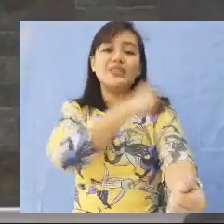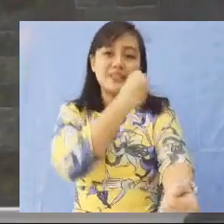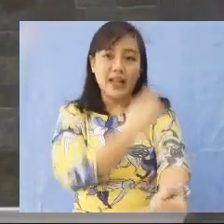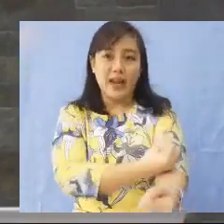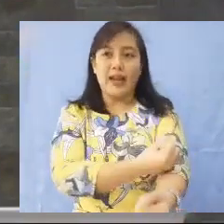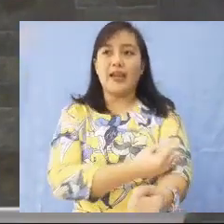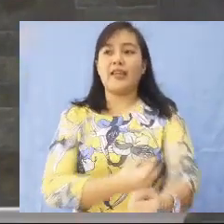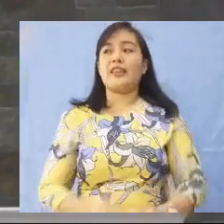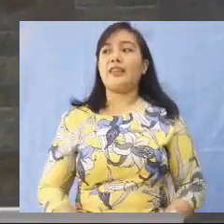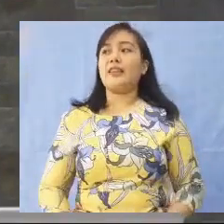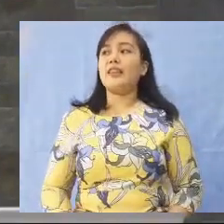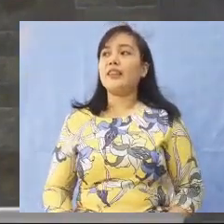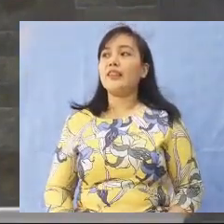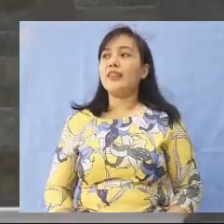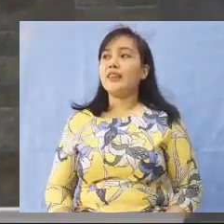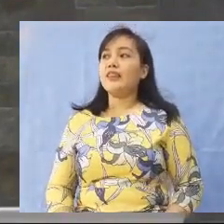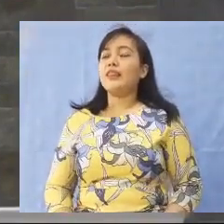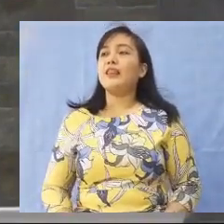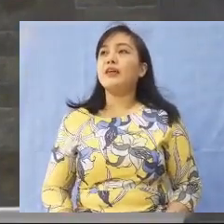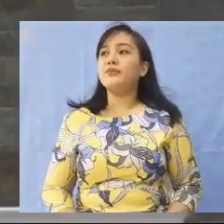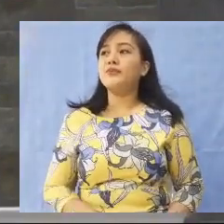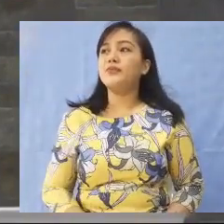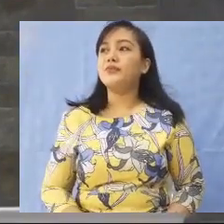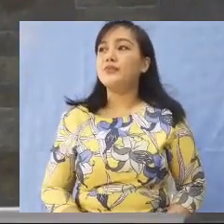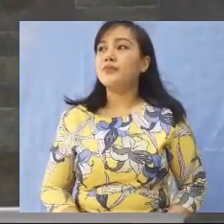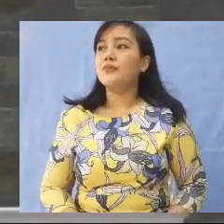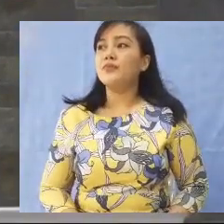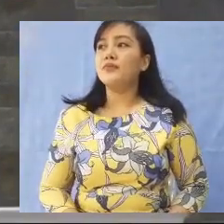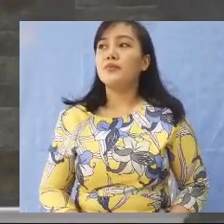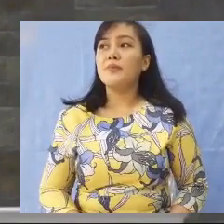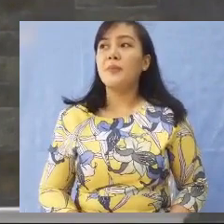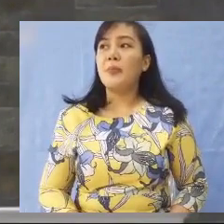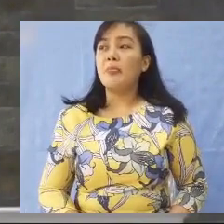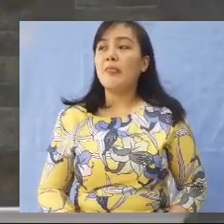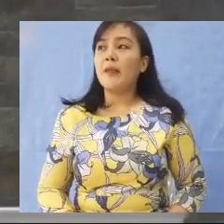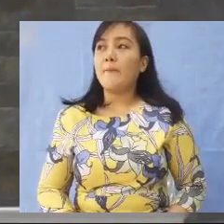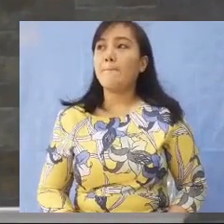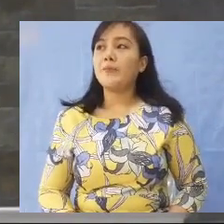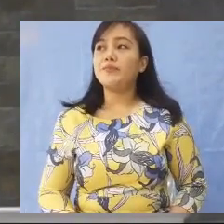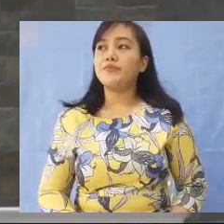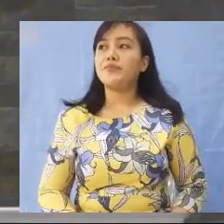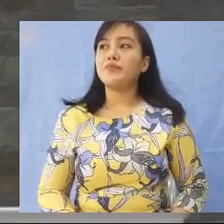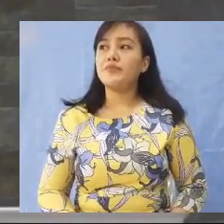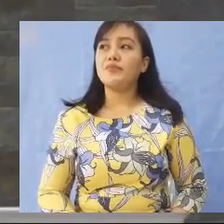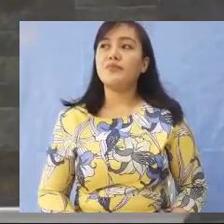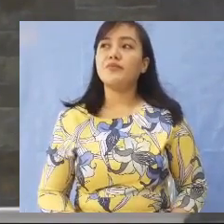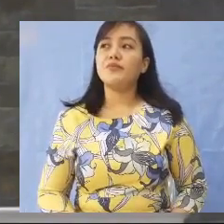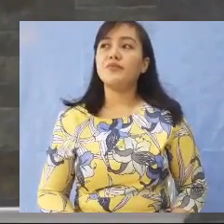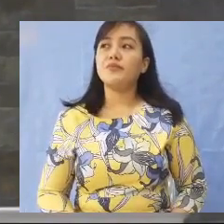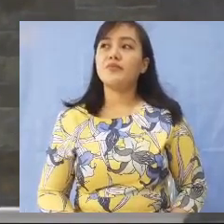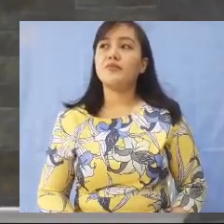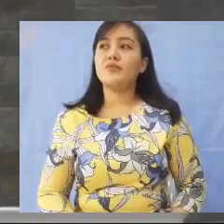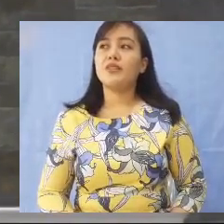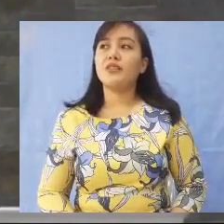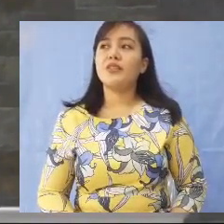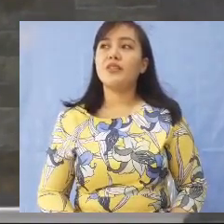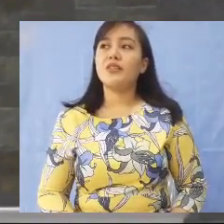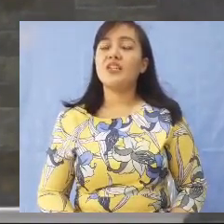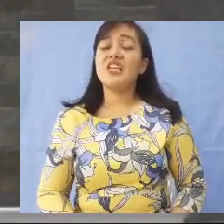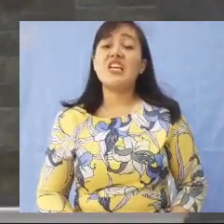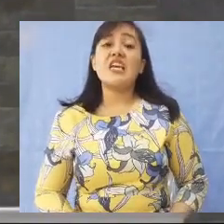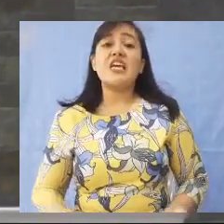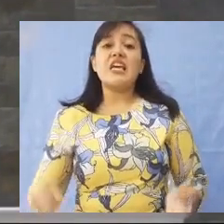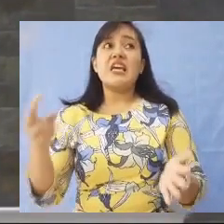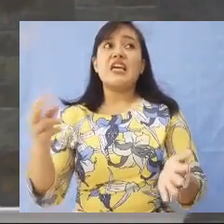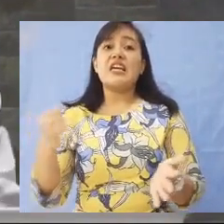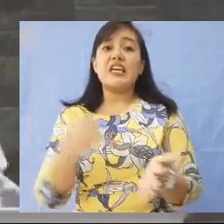naman. Di ba? Pag ikaw yung sinabi, wow, na-refresh talaga ako. Ibig sabihin, excited ka na naman.